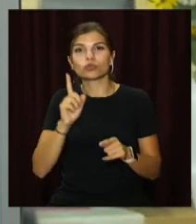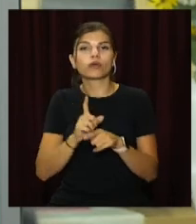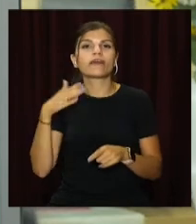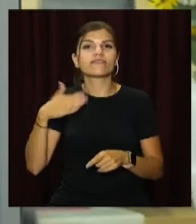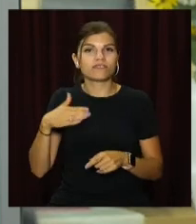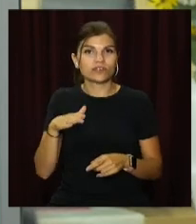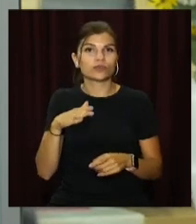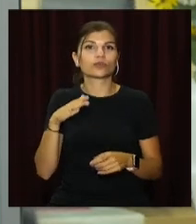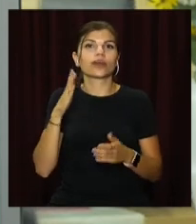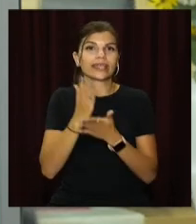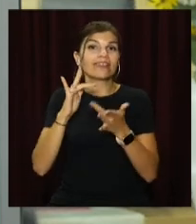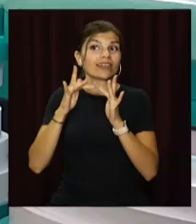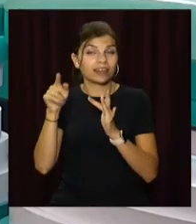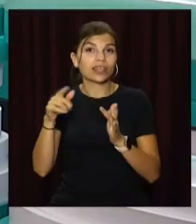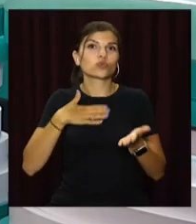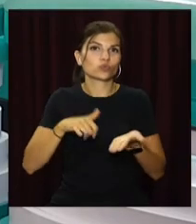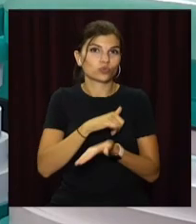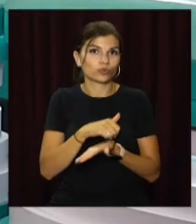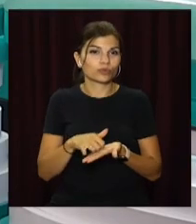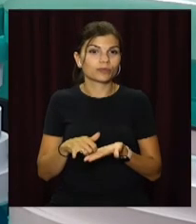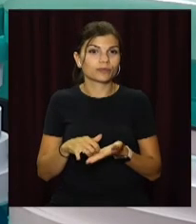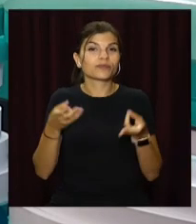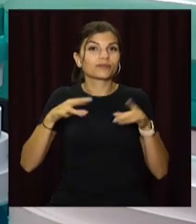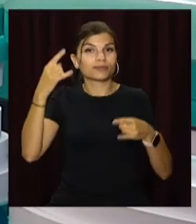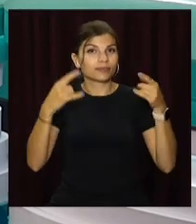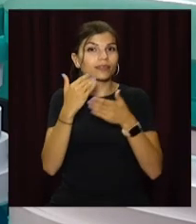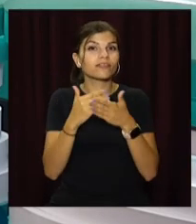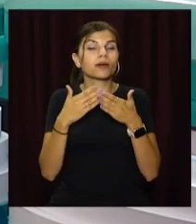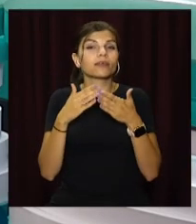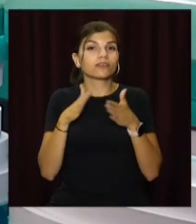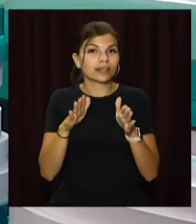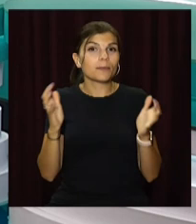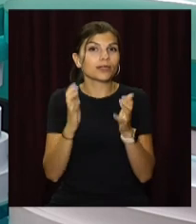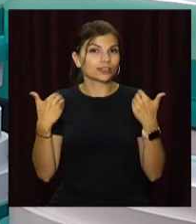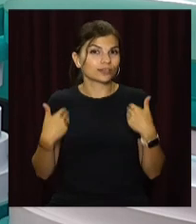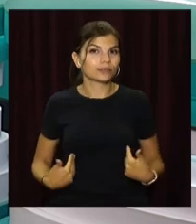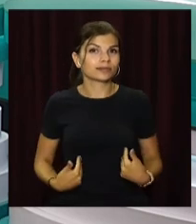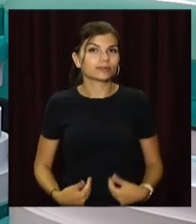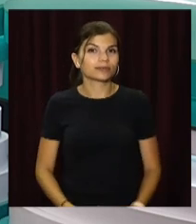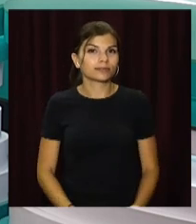соціальних мережах та на нашому YouTube-каналі. Залишайтесь відкритим і бережіть себе!